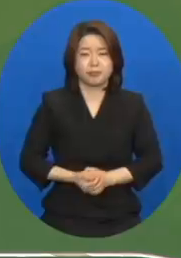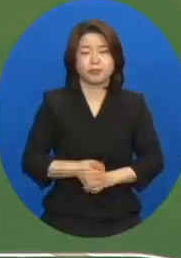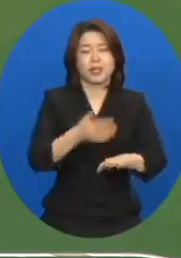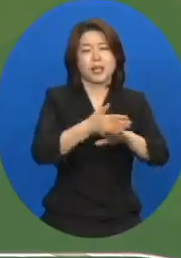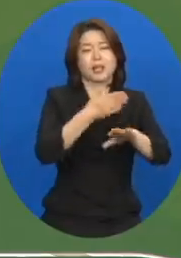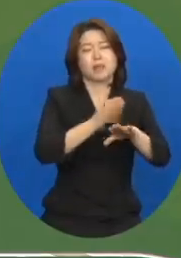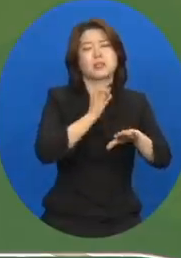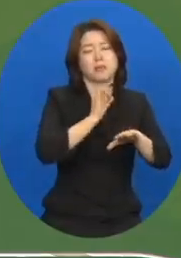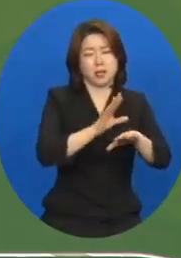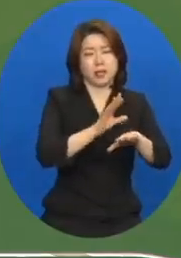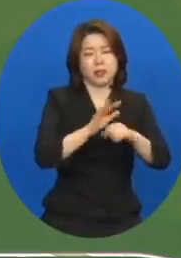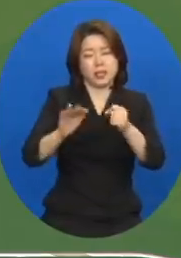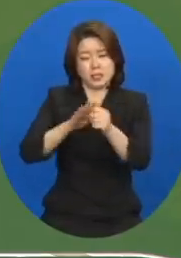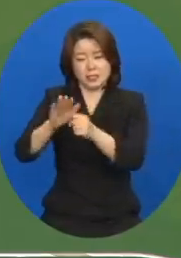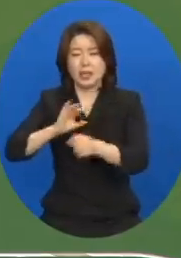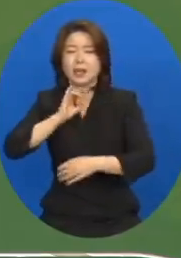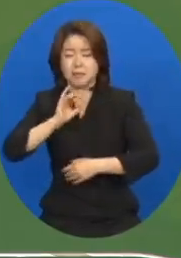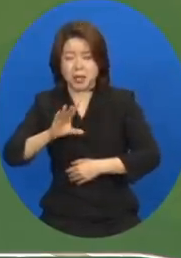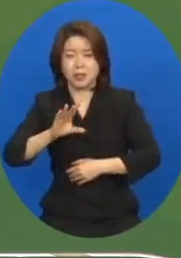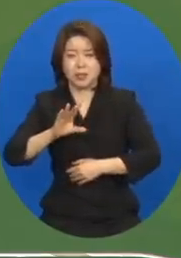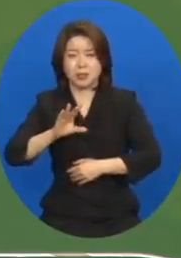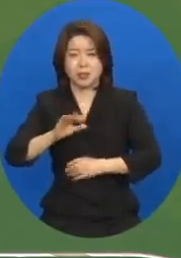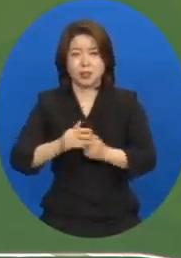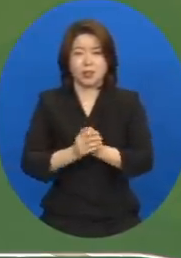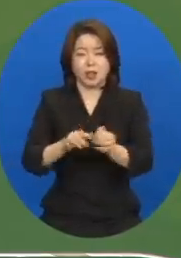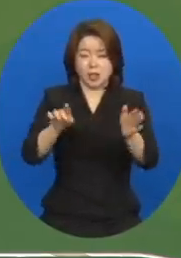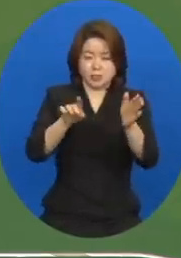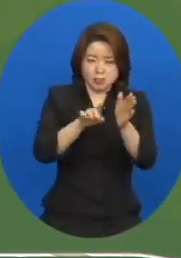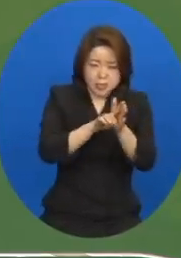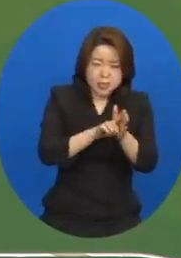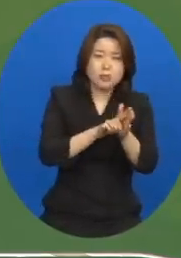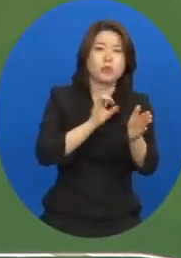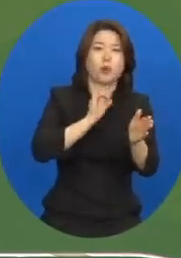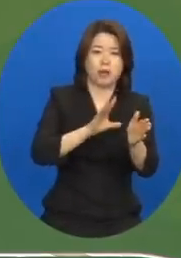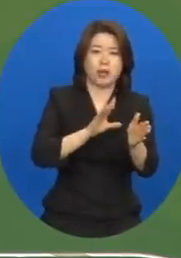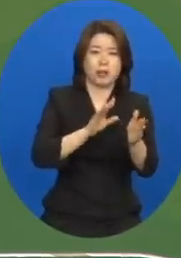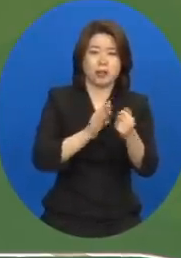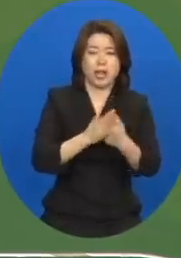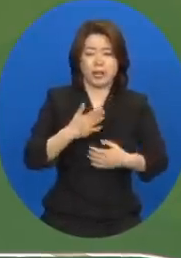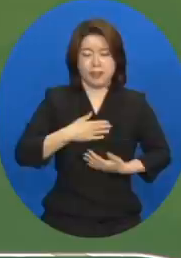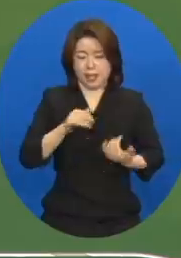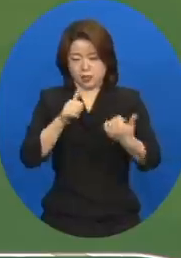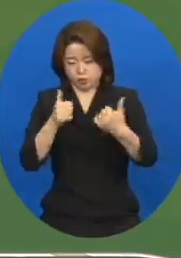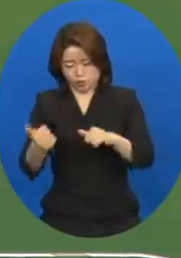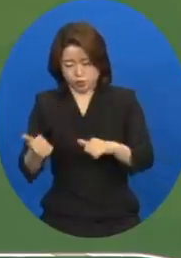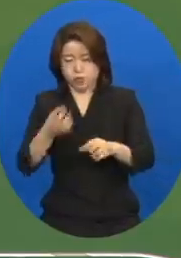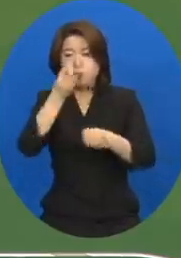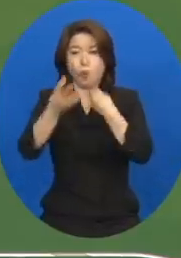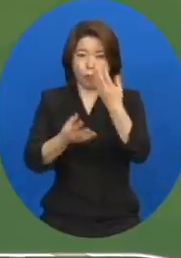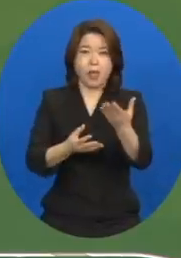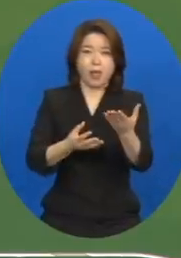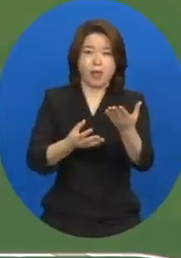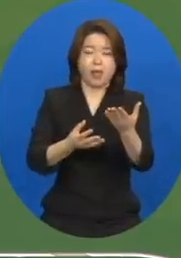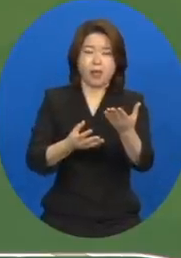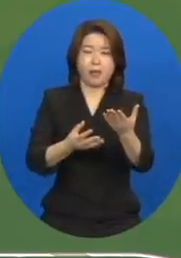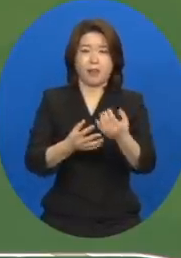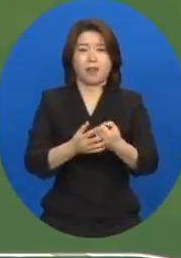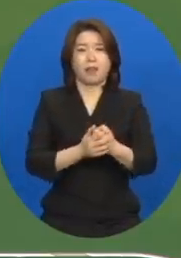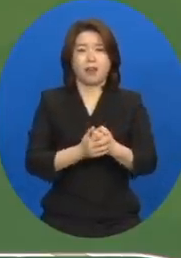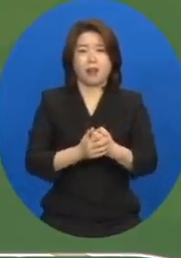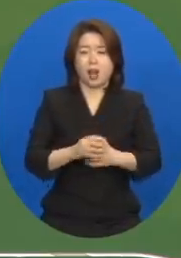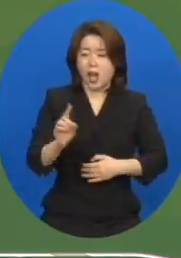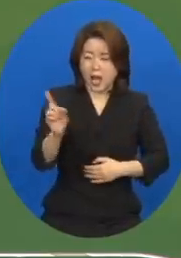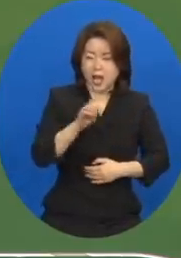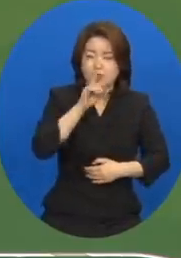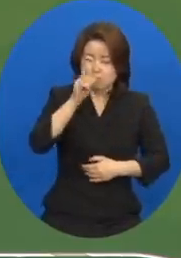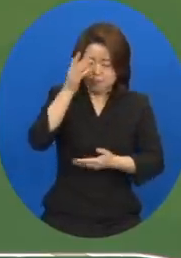감사만 하라. 사랑만 하라. 믿음으로 말하라. 나는 죽었습니다. 고백하라. 아무